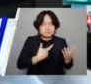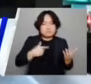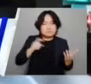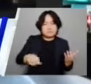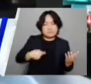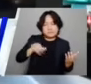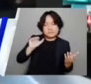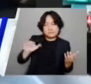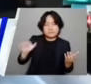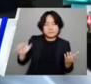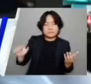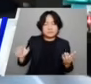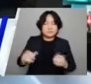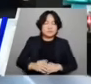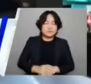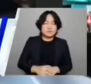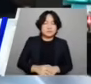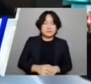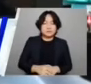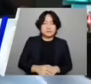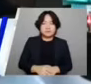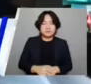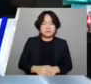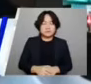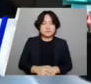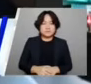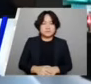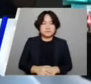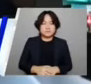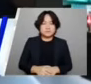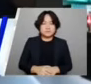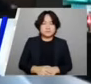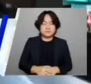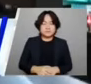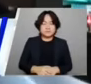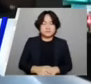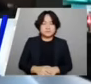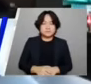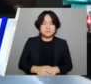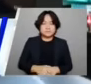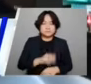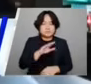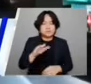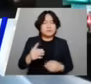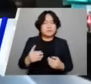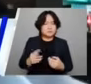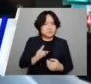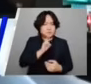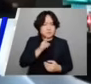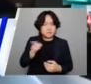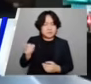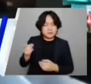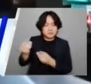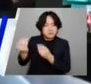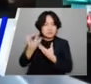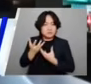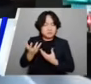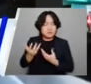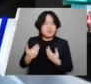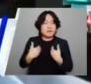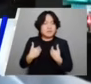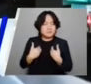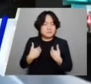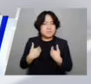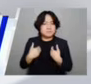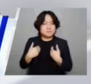Initially speaking, mayroon na siyang mga tinatawag na intensyon na okay, sasabihin niya na yung